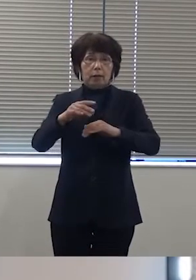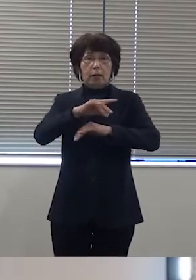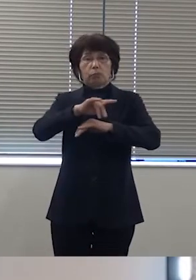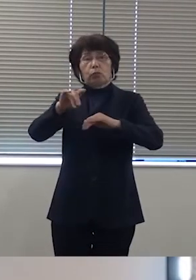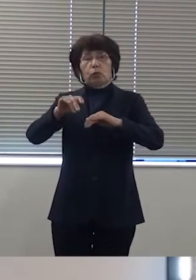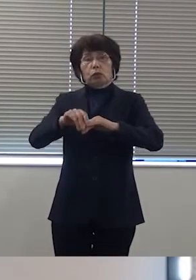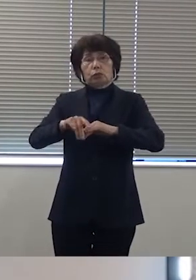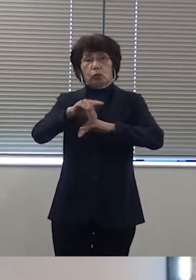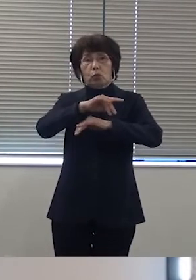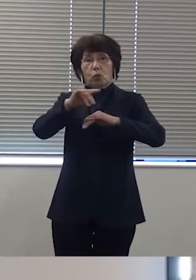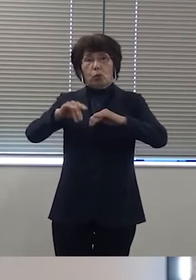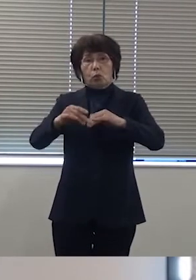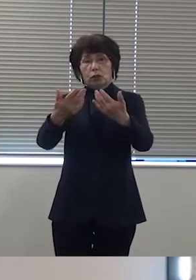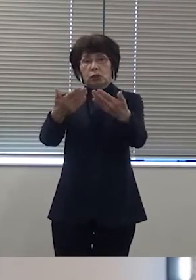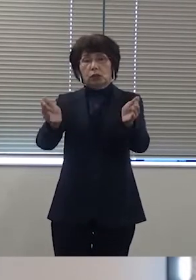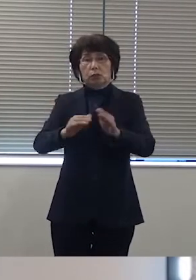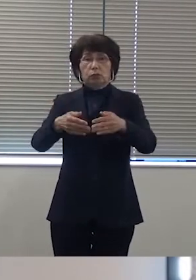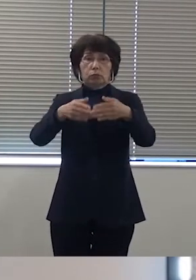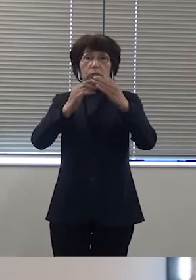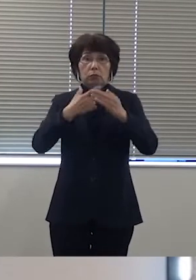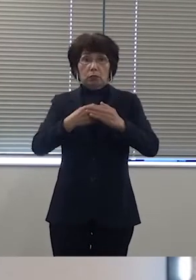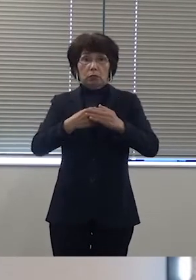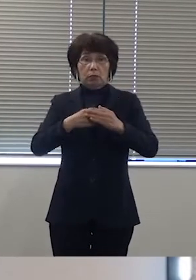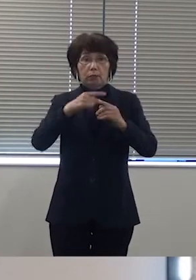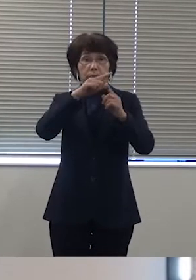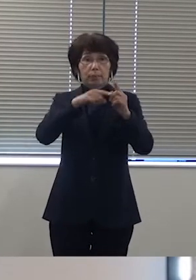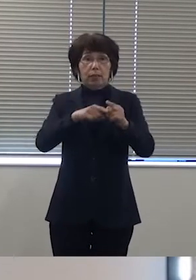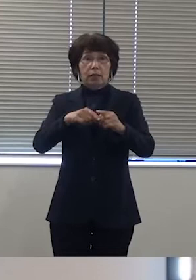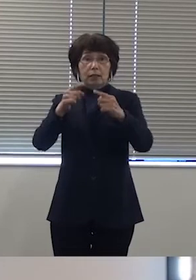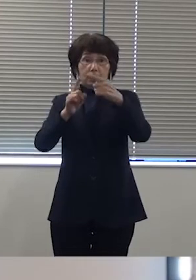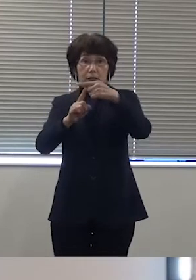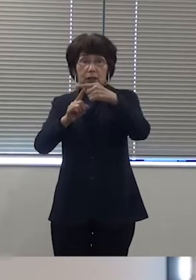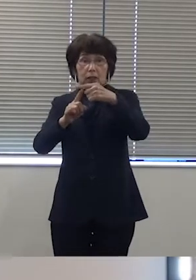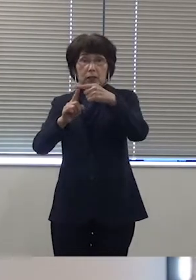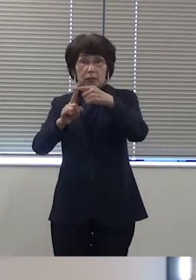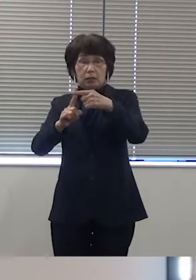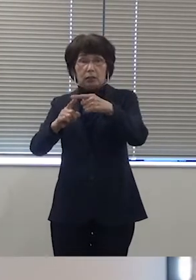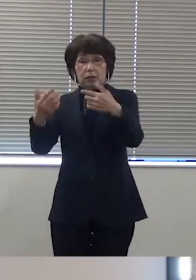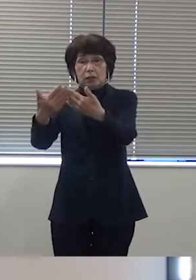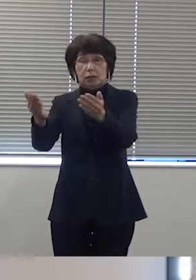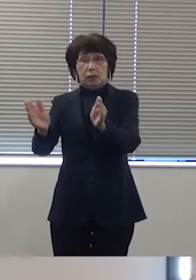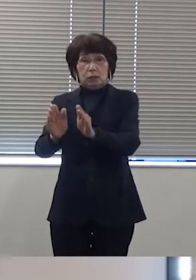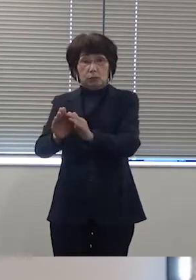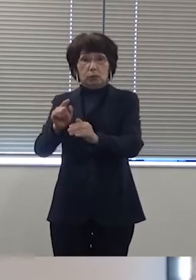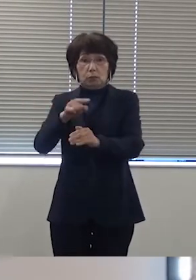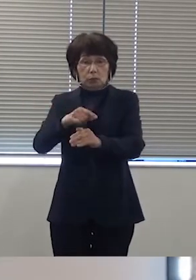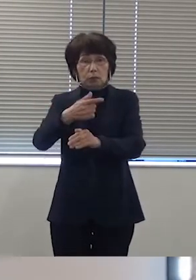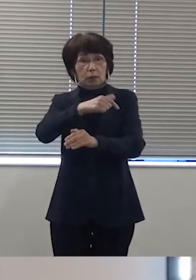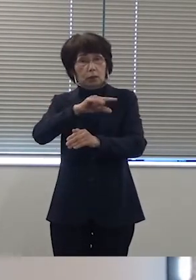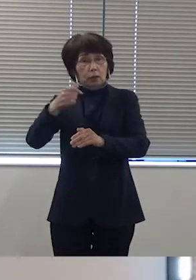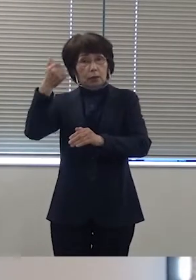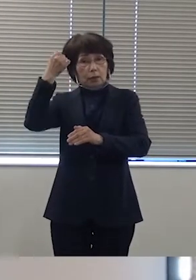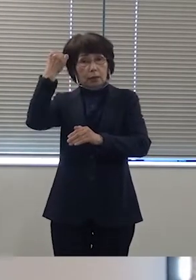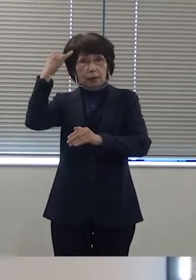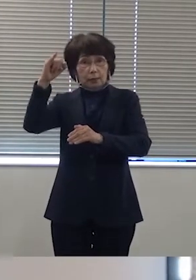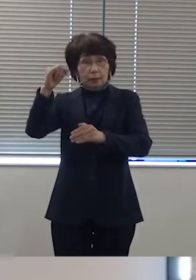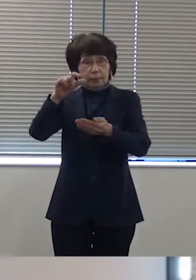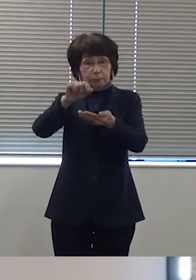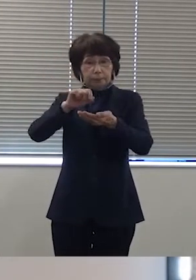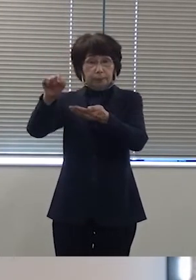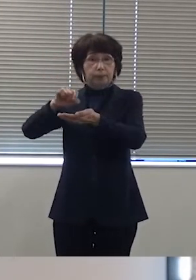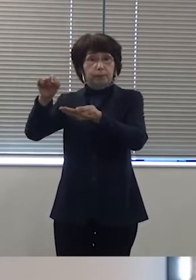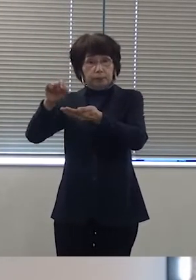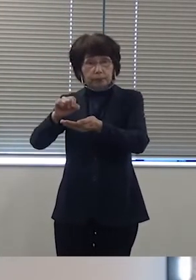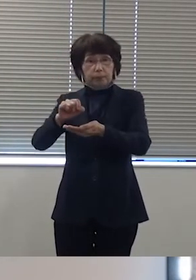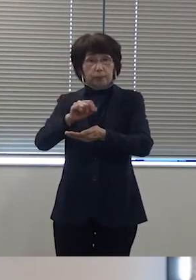いろ動いていただければ、できる限りのところの救援体制、それで優先順位が大事になるので、何からやるかというのを、